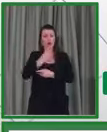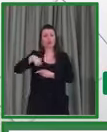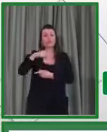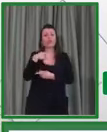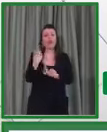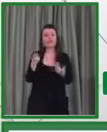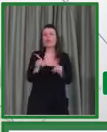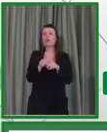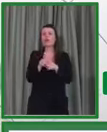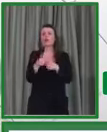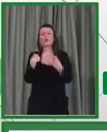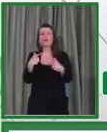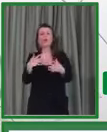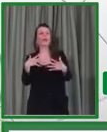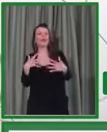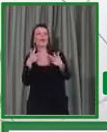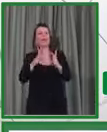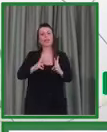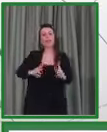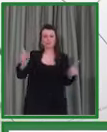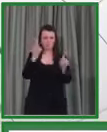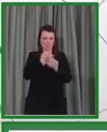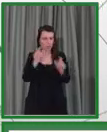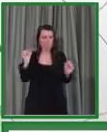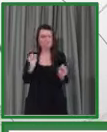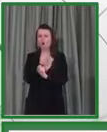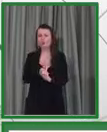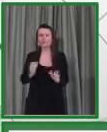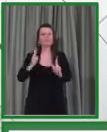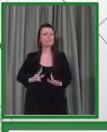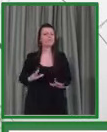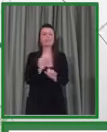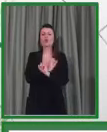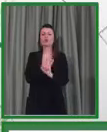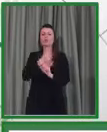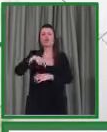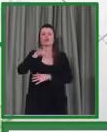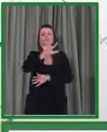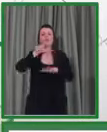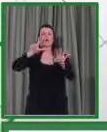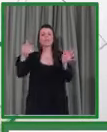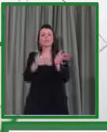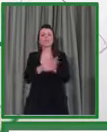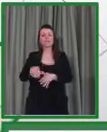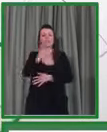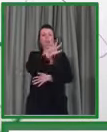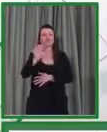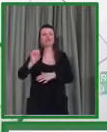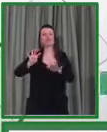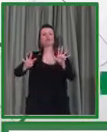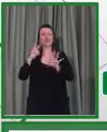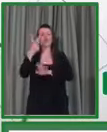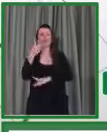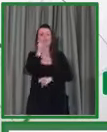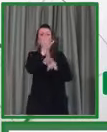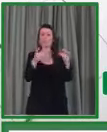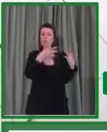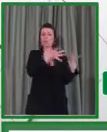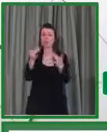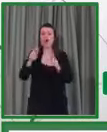rilassarci siamo a 57.000 592 positivi più